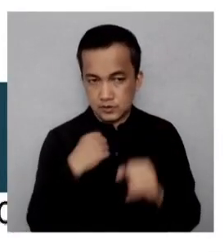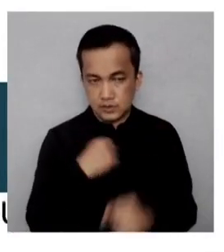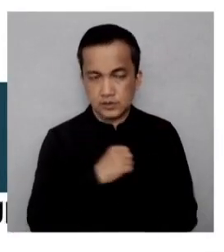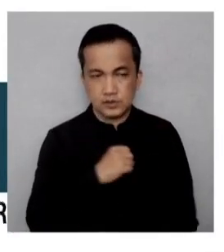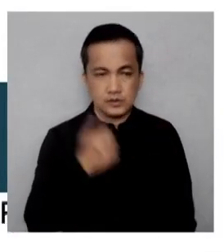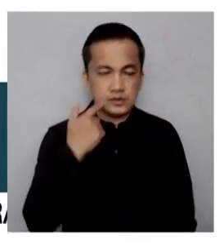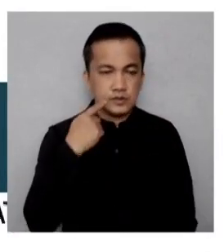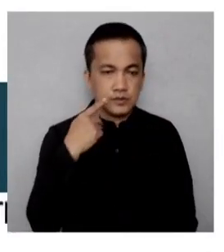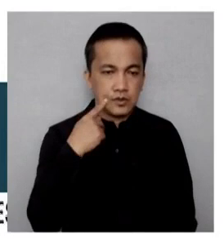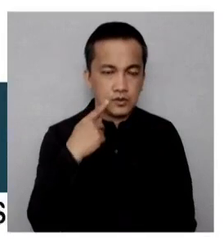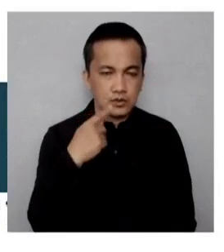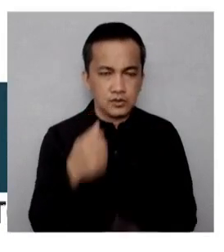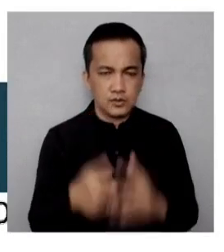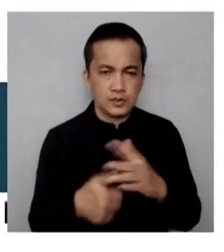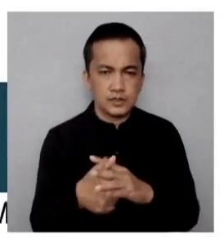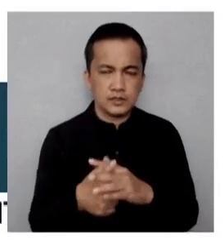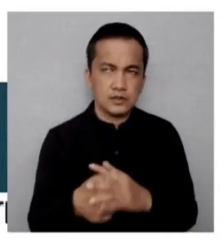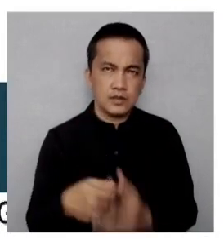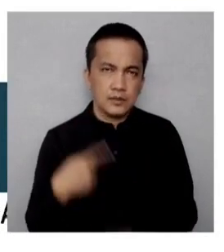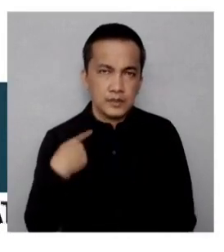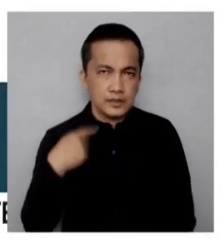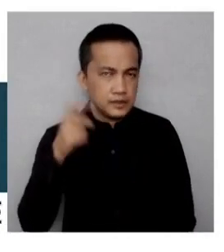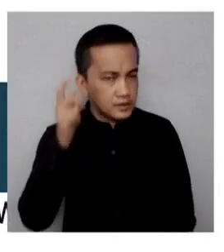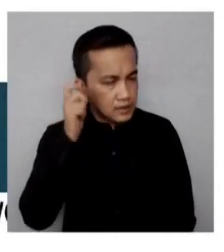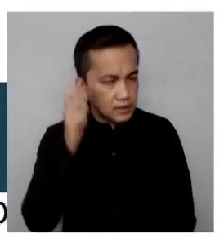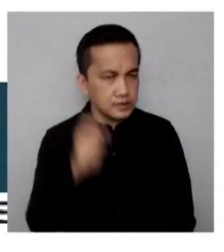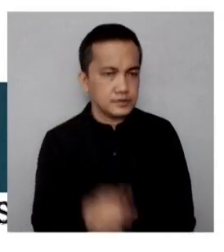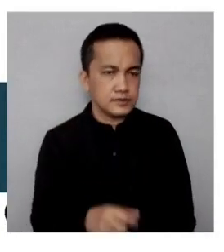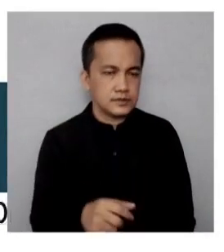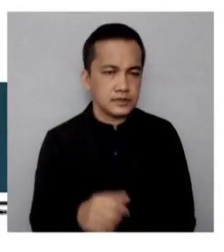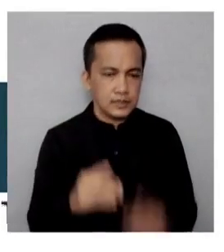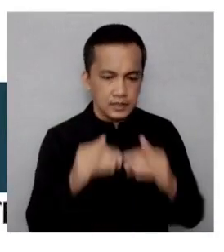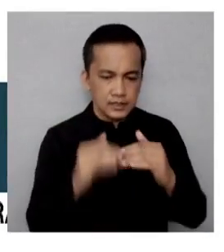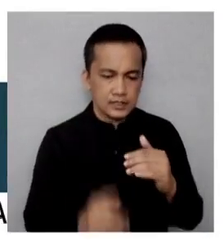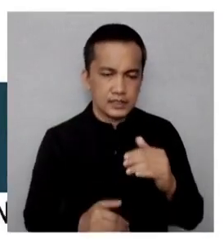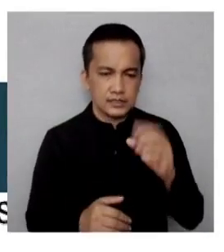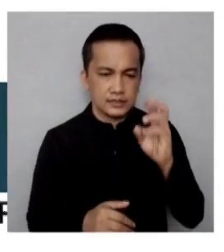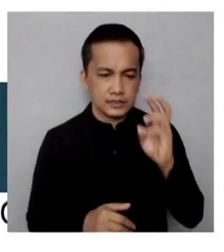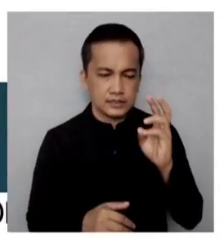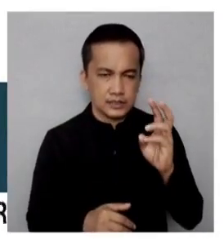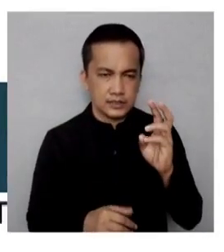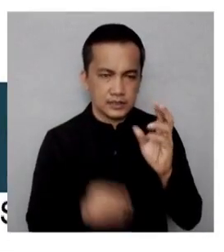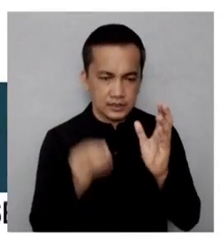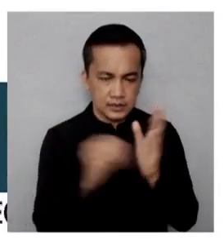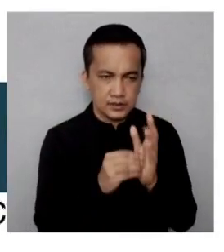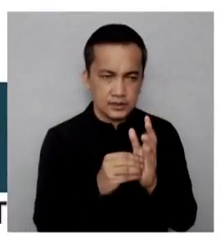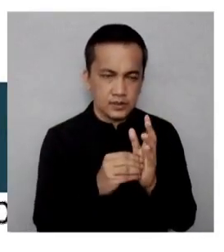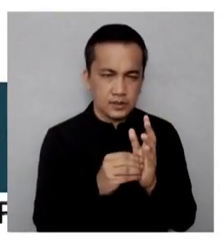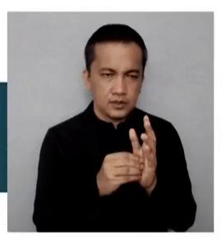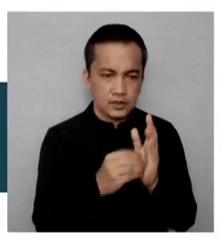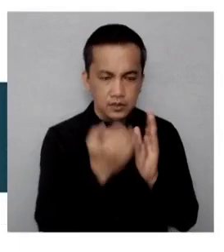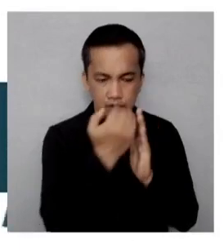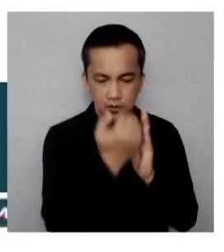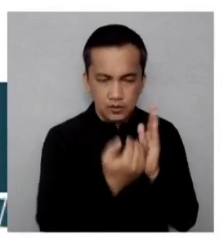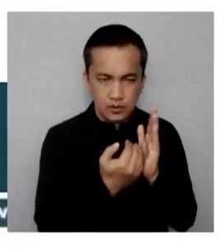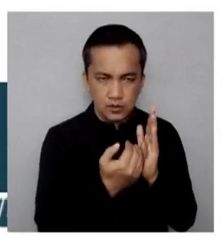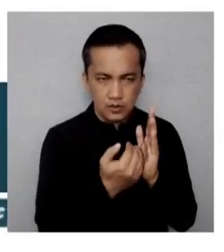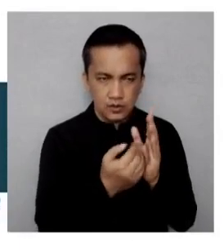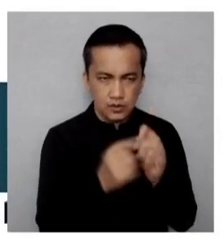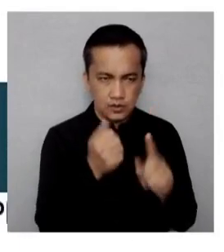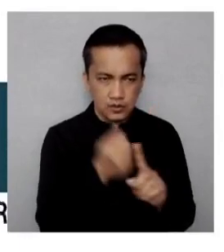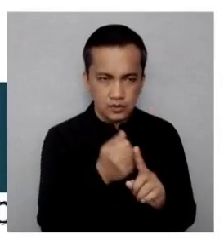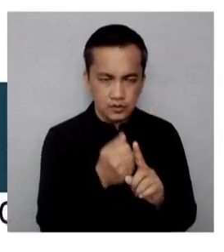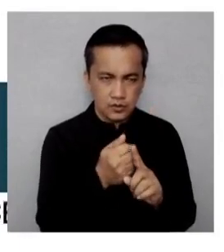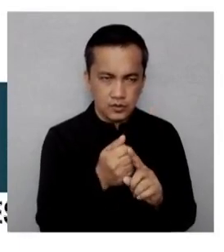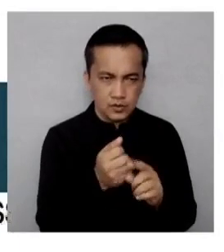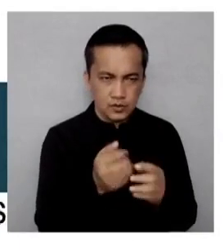doon na may narinig din po siya na kapag less than 60 yung nakatala doon sa manifesto, ay automatic pinaglalayag na